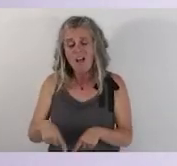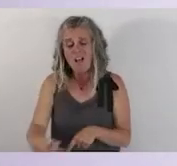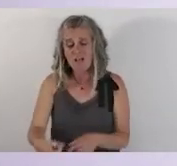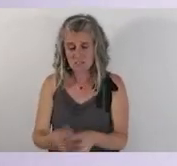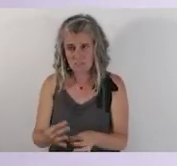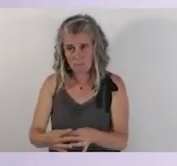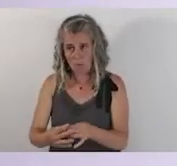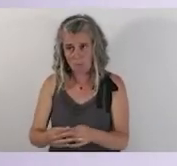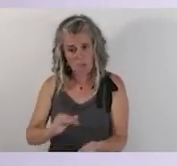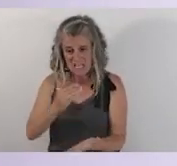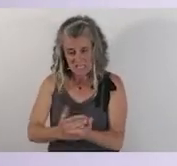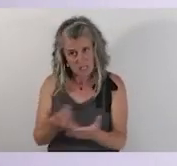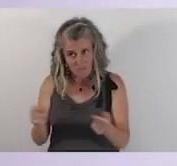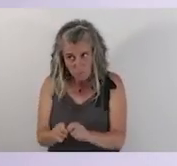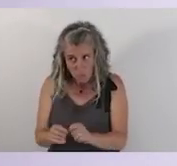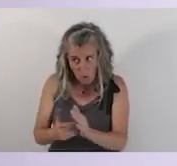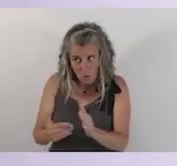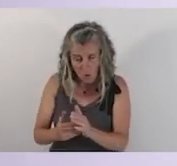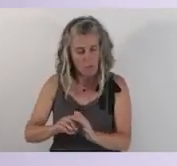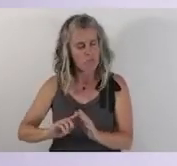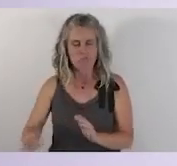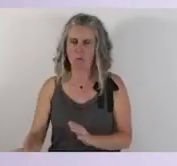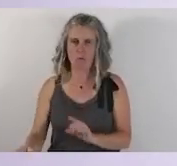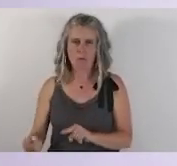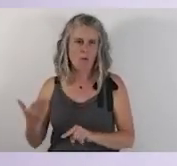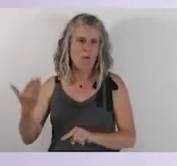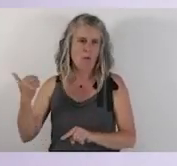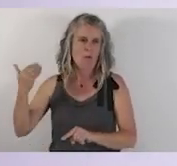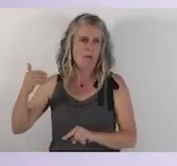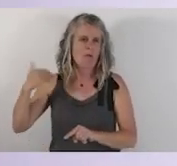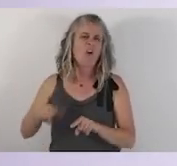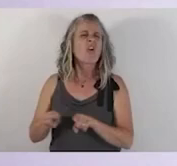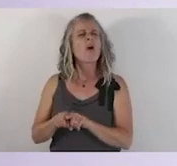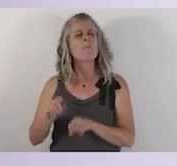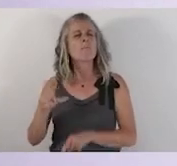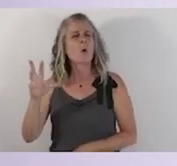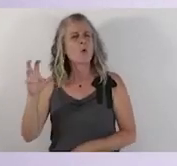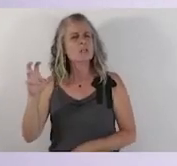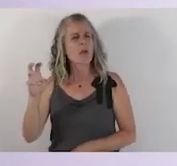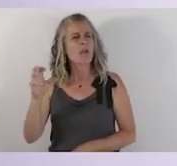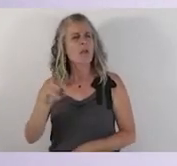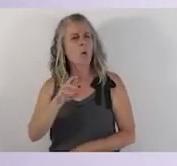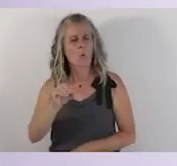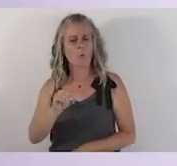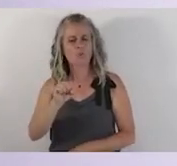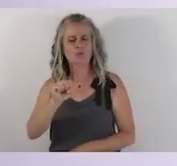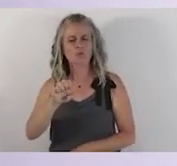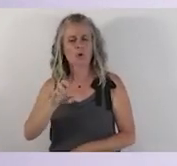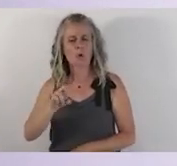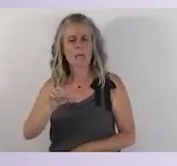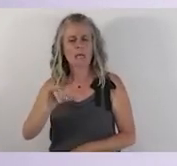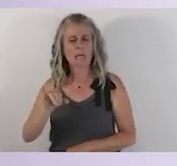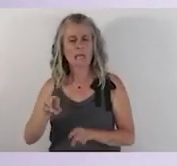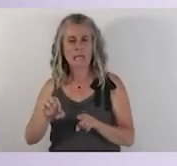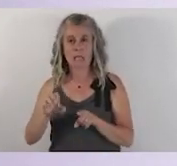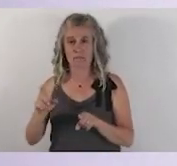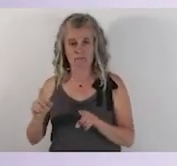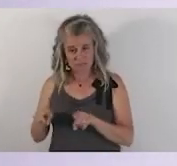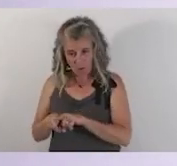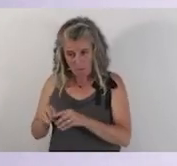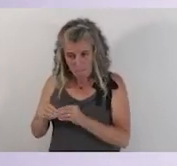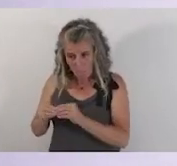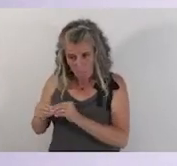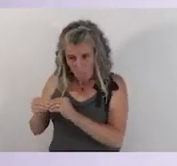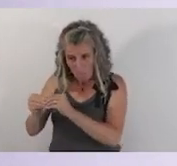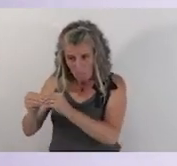que nous ne voulons pas retomber sur ce qui est le cas qui a été à la Roseraie l'année dernière où une certaine panique avait pris un peu tout le monde devant le risque d'une fermeture de classe. Nous ne